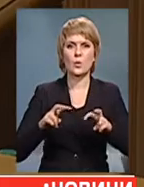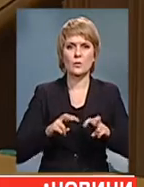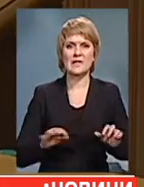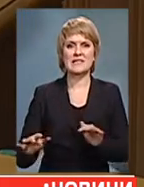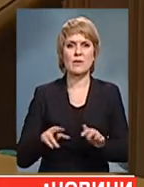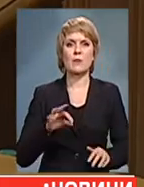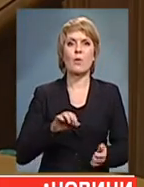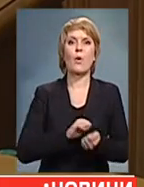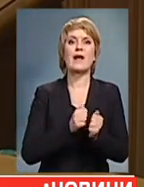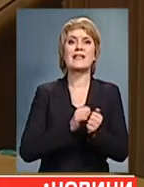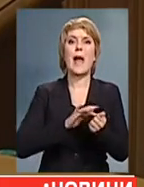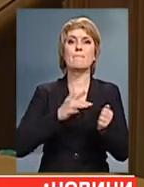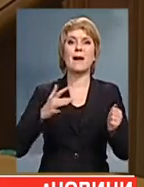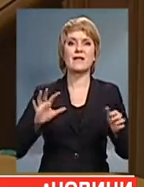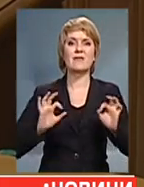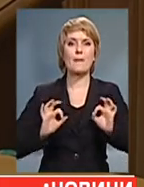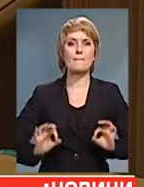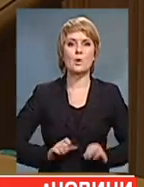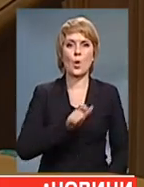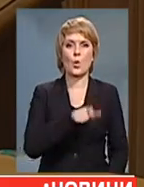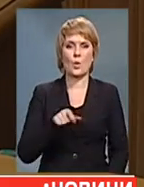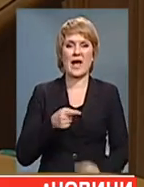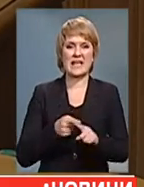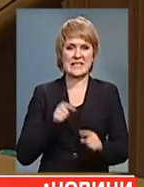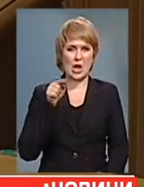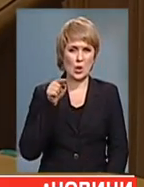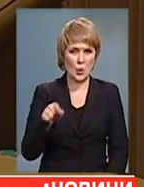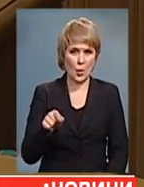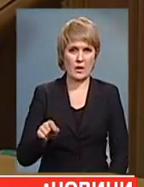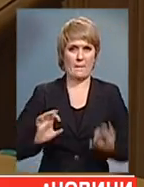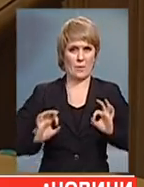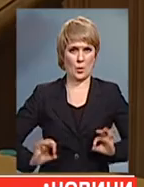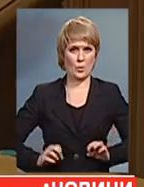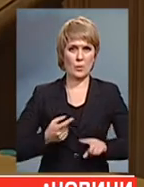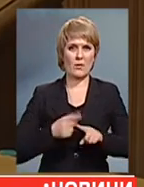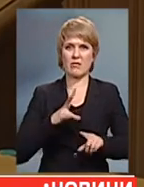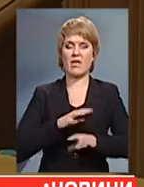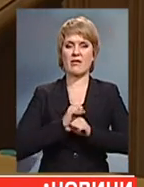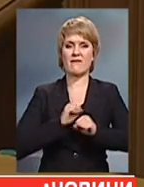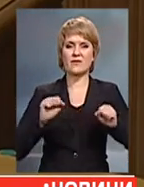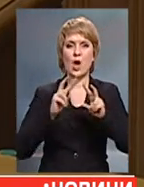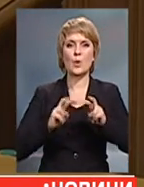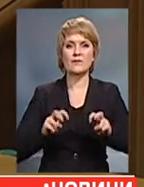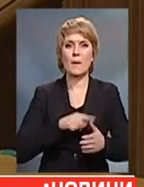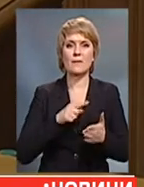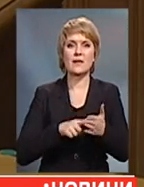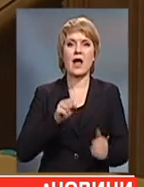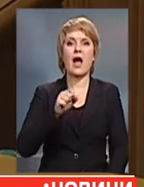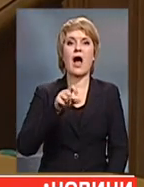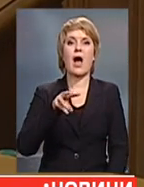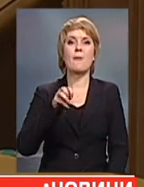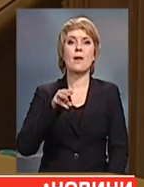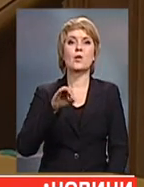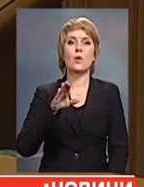по діамантових прокурорах. Це той самий генеральний прокурор, який не наважився розслідувати питання по пану Ахметову, який розробляв